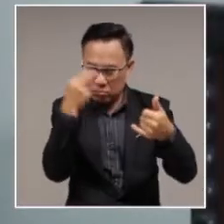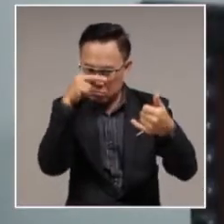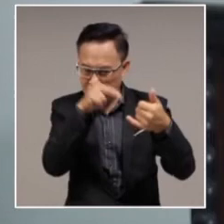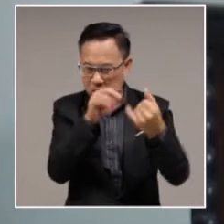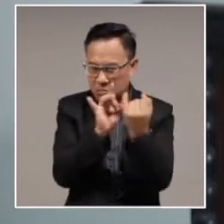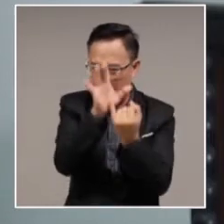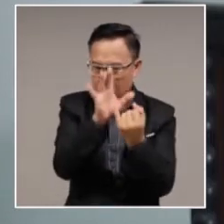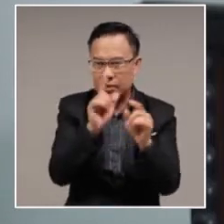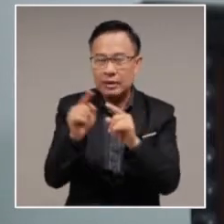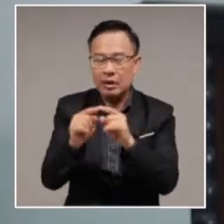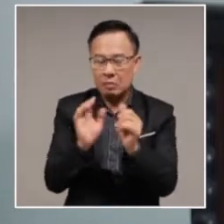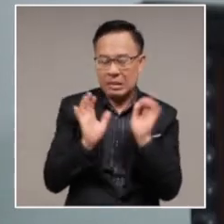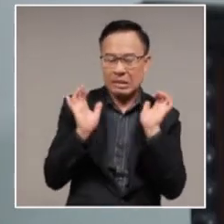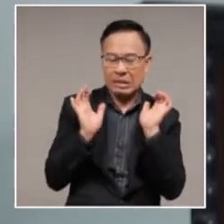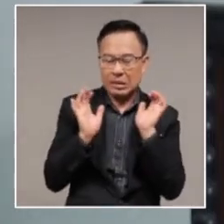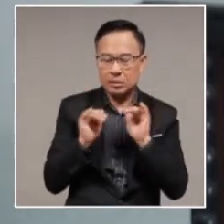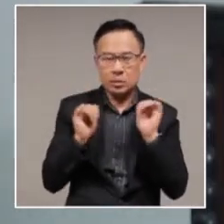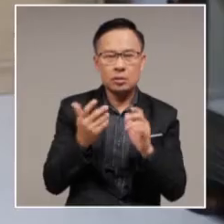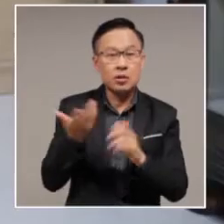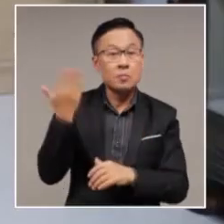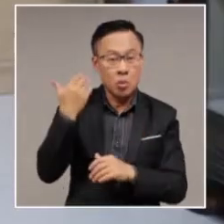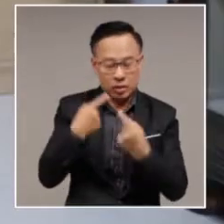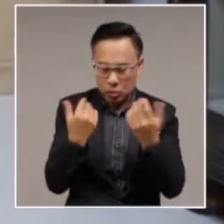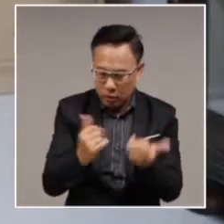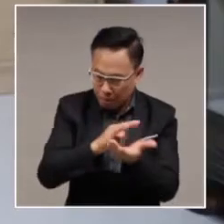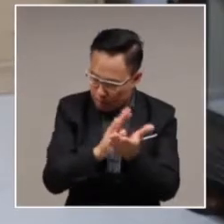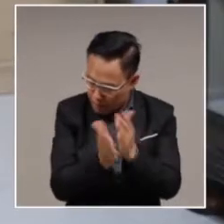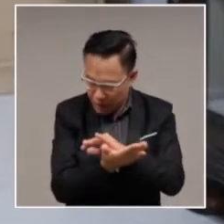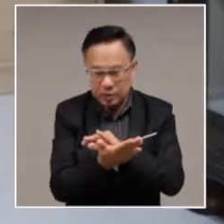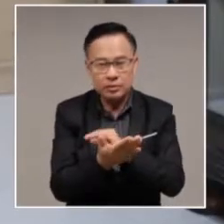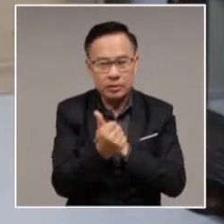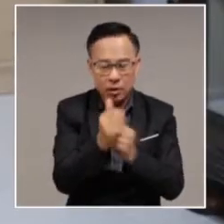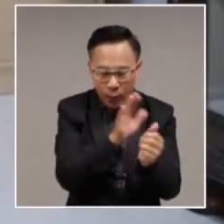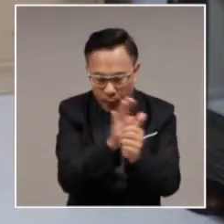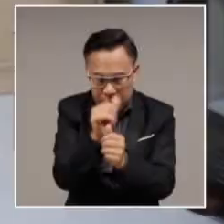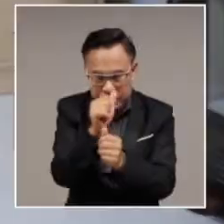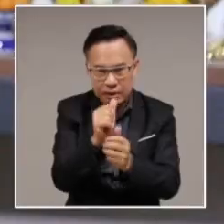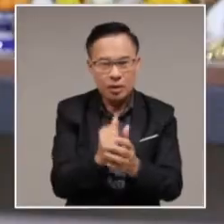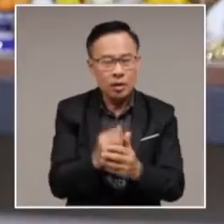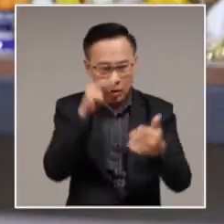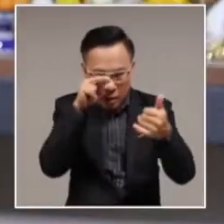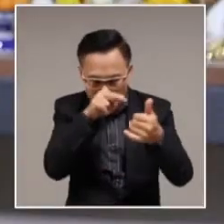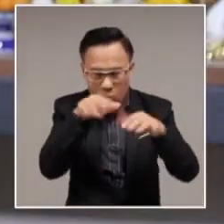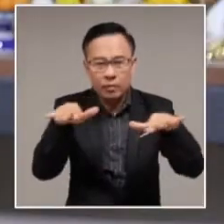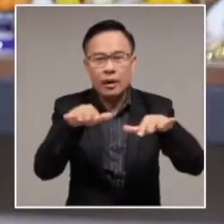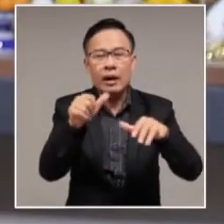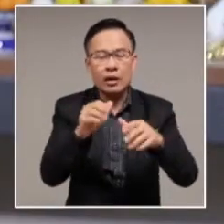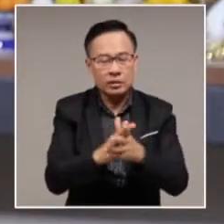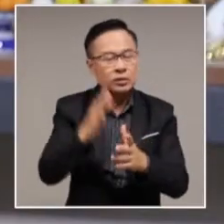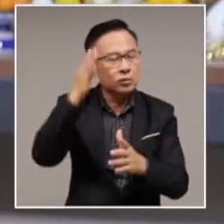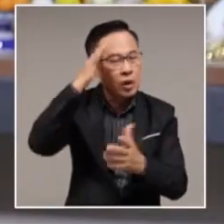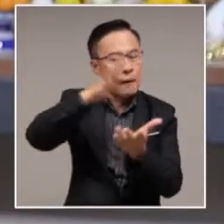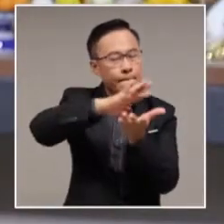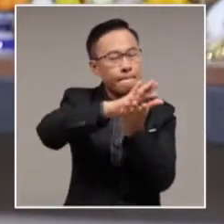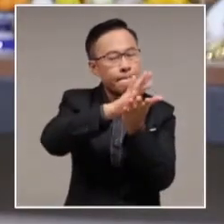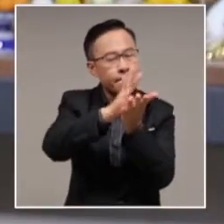วก็การปฏิบัติค่ะ ซึ่งก็อาจจะพลิกจากหน้ามือเป็นหลังมือไป